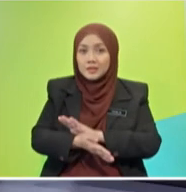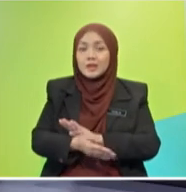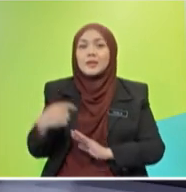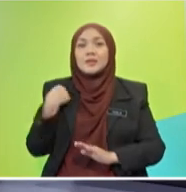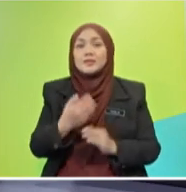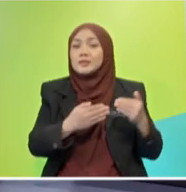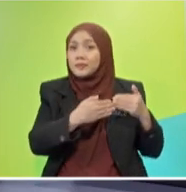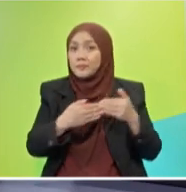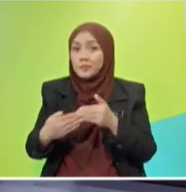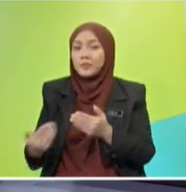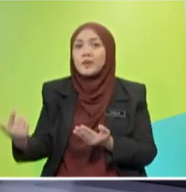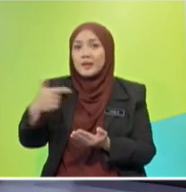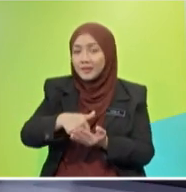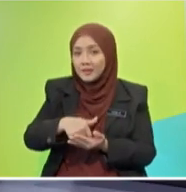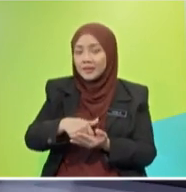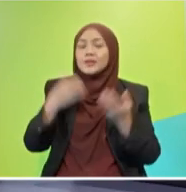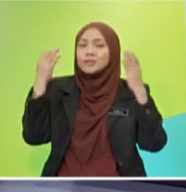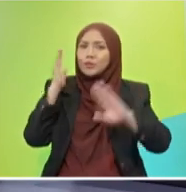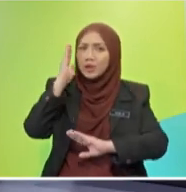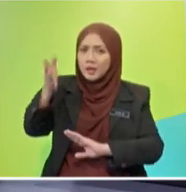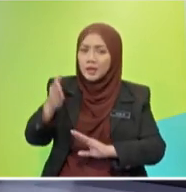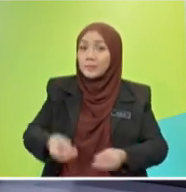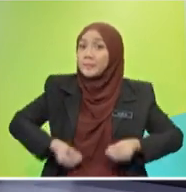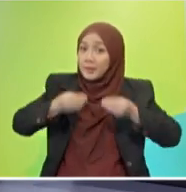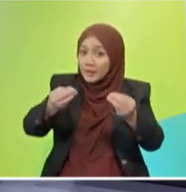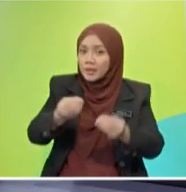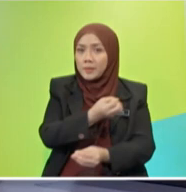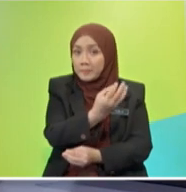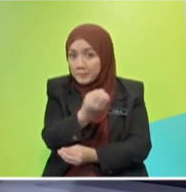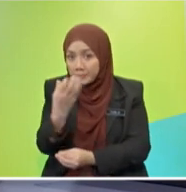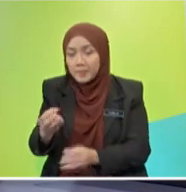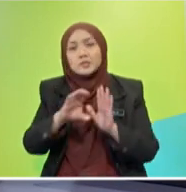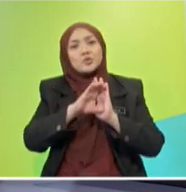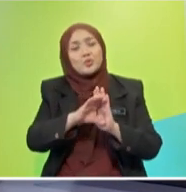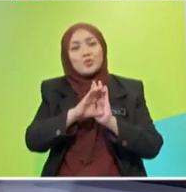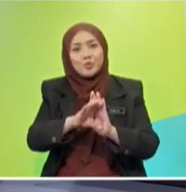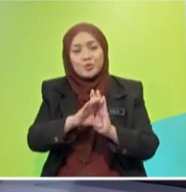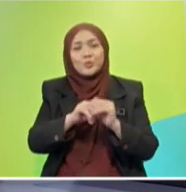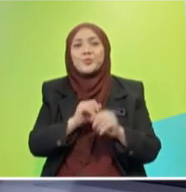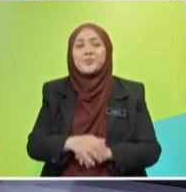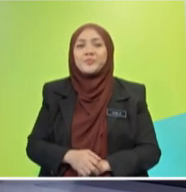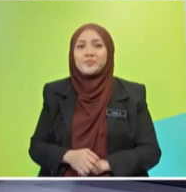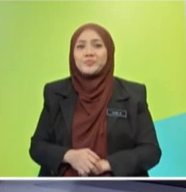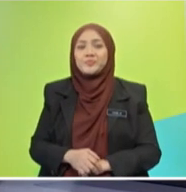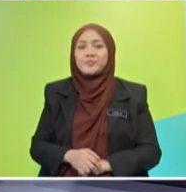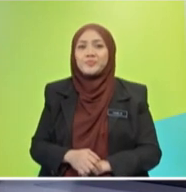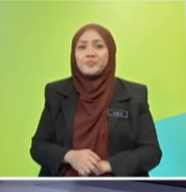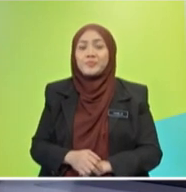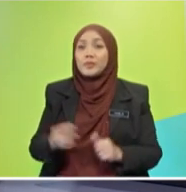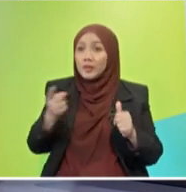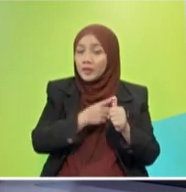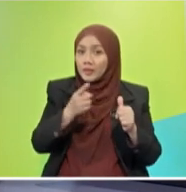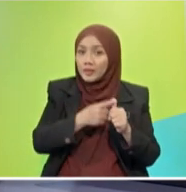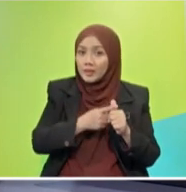teruskan kita akan berikan berapa contoh kata Intens kematangan oke yang